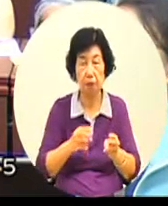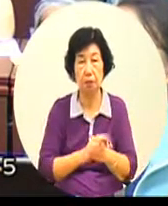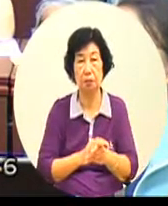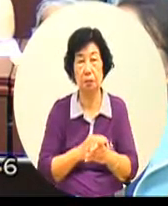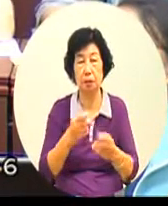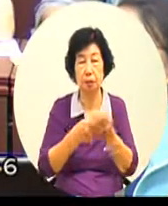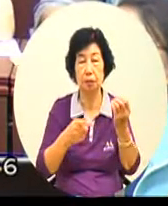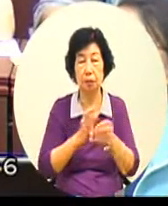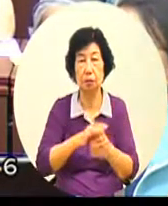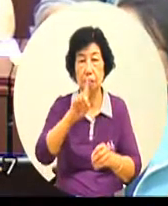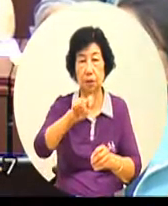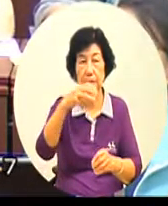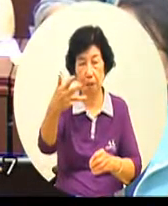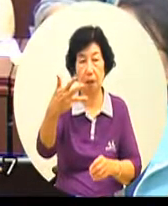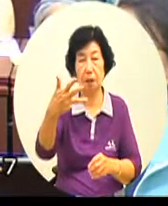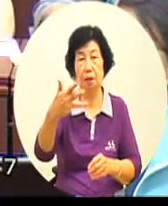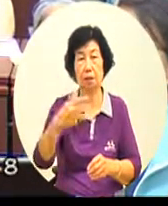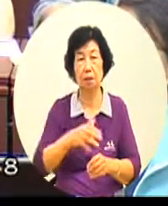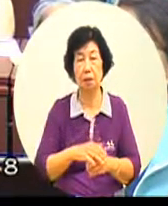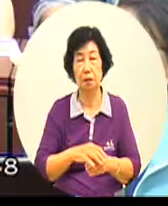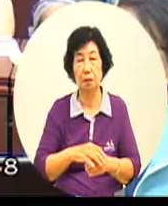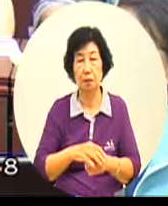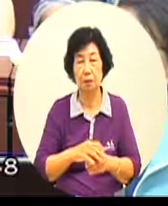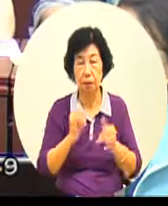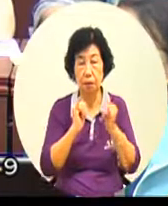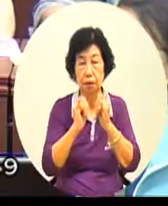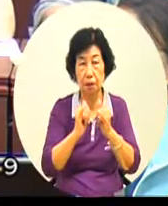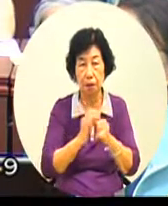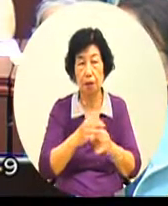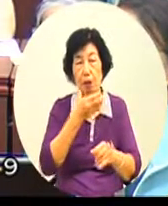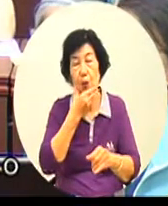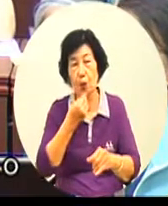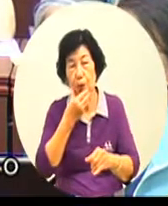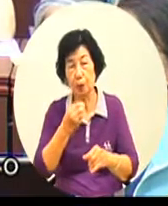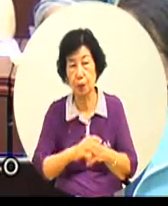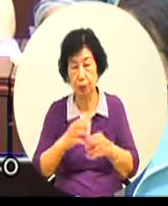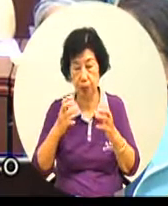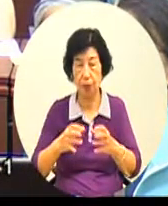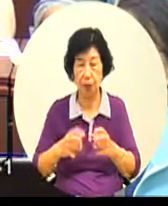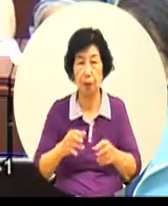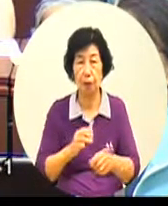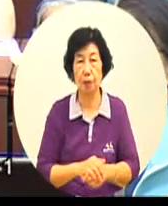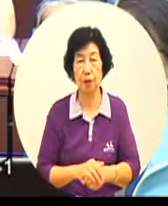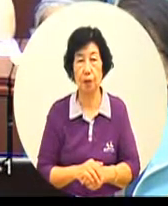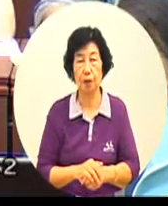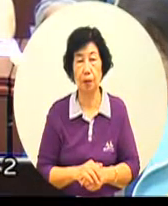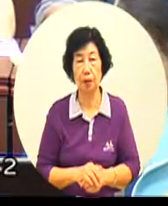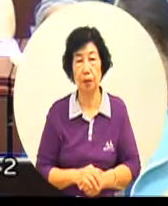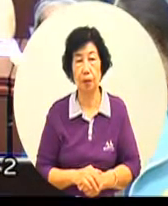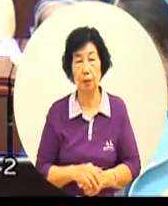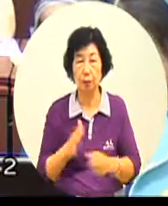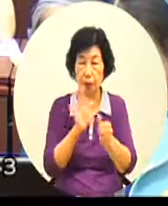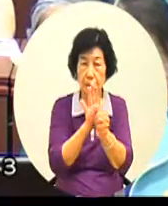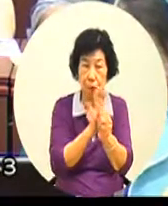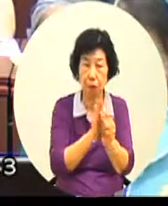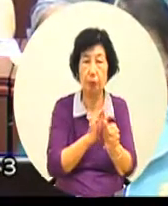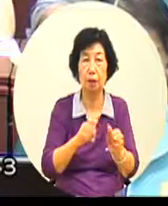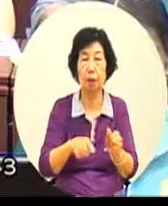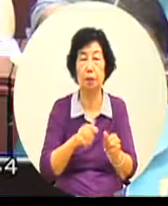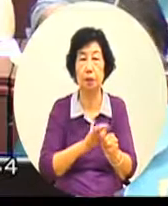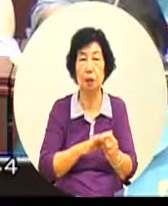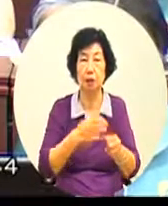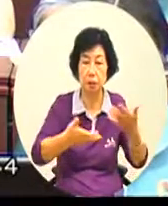18个社服设施的都是的一些服务的方案都是在